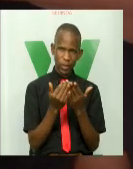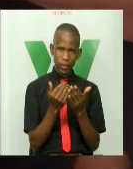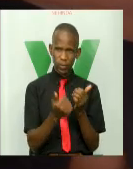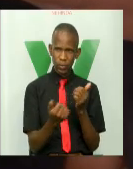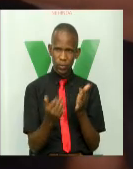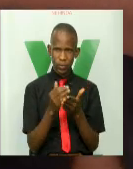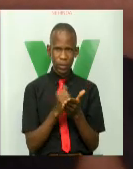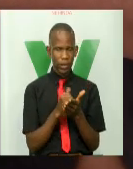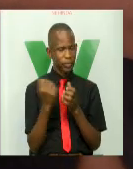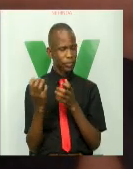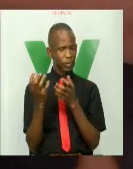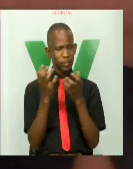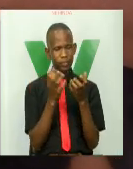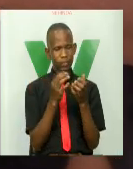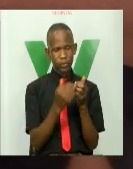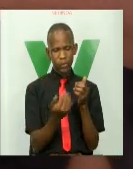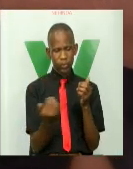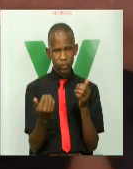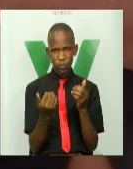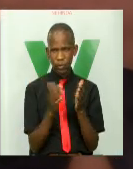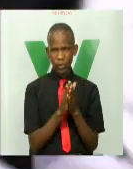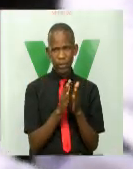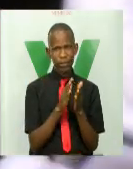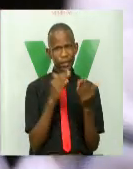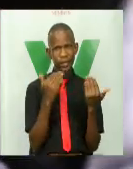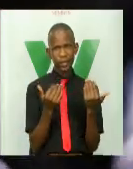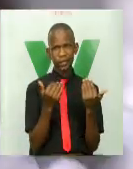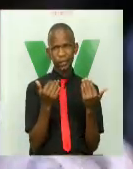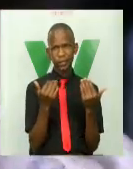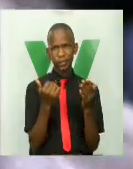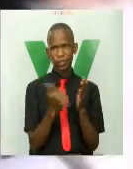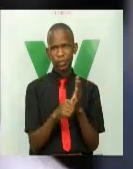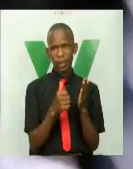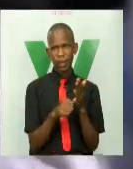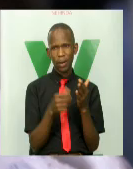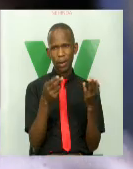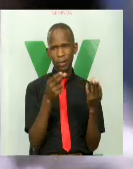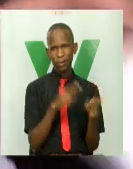okubagemesa ah'irwariro rya Mbarara kwakyendera.